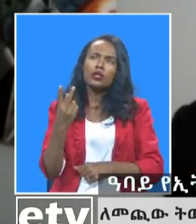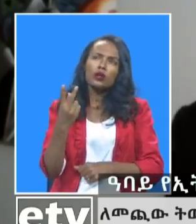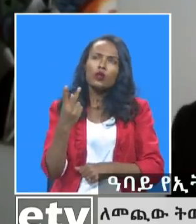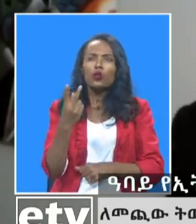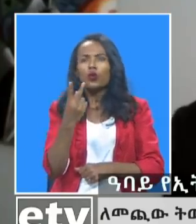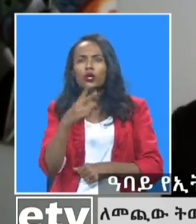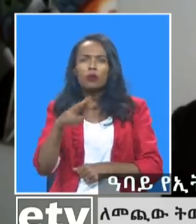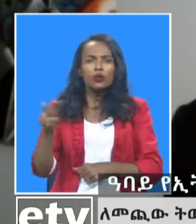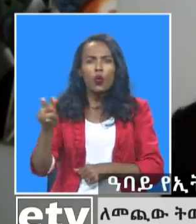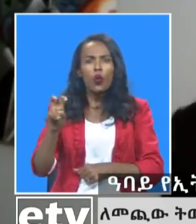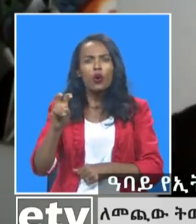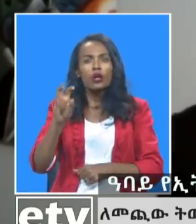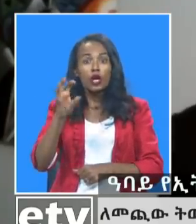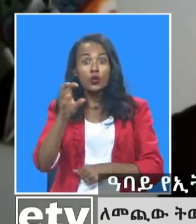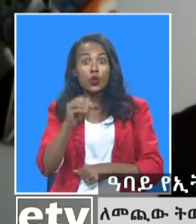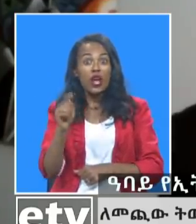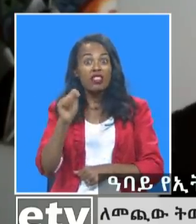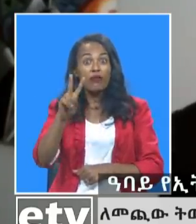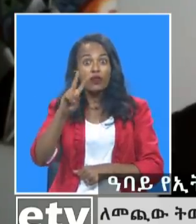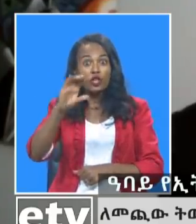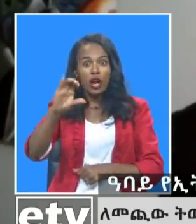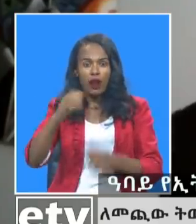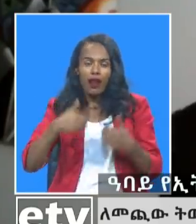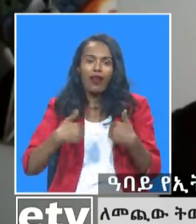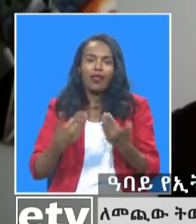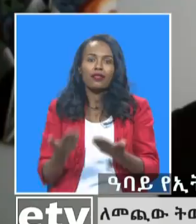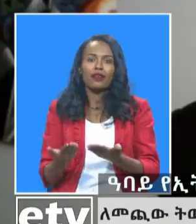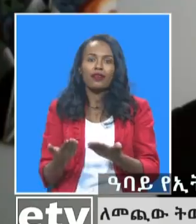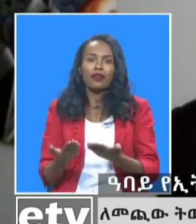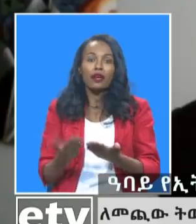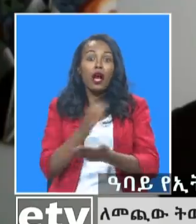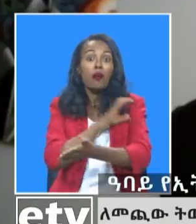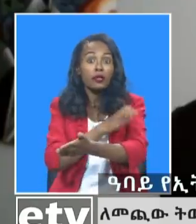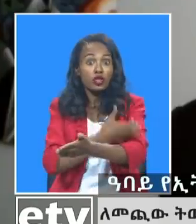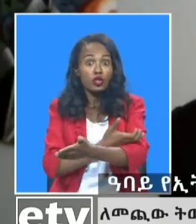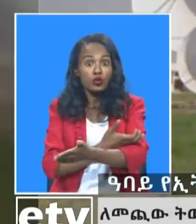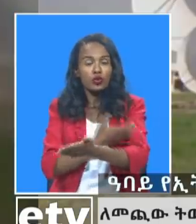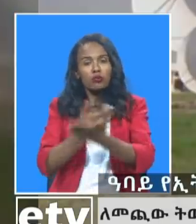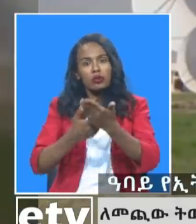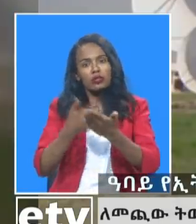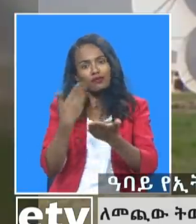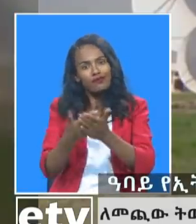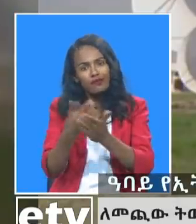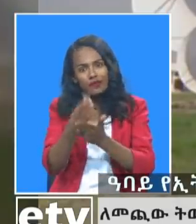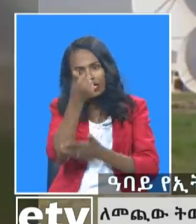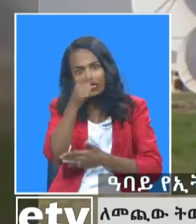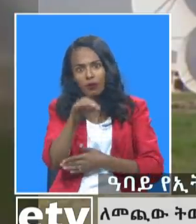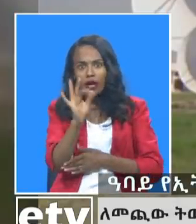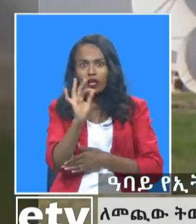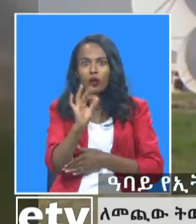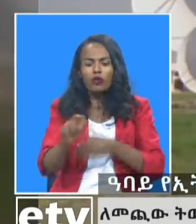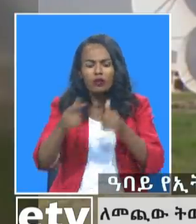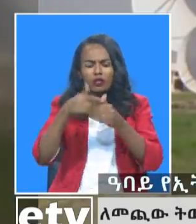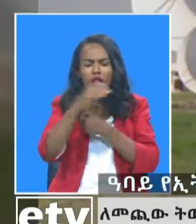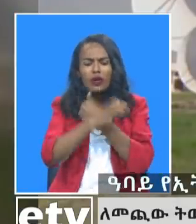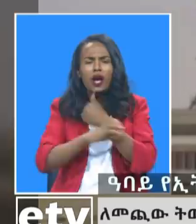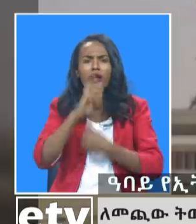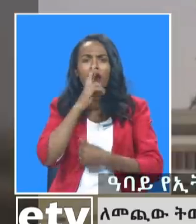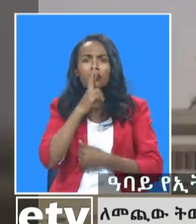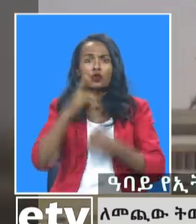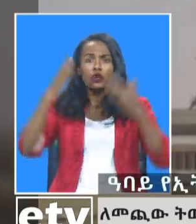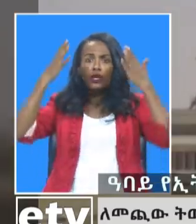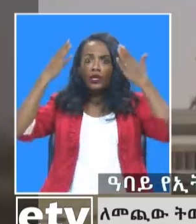ገደማ ሬዲዮ እና ቲቪ ቻናል ነው ያለው ካፓሲቲው፣ በሱ ሁሉ ገንዘብ ያገኛሉ። የመጀመሪያ ሀገር ናቸው።